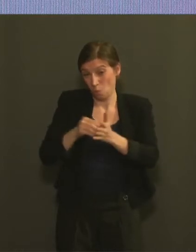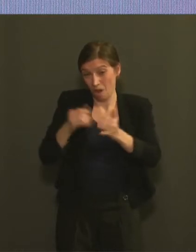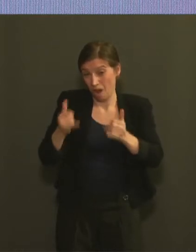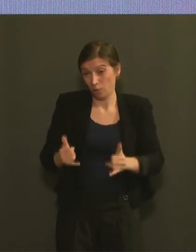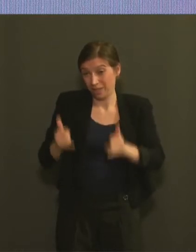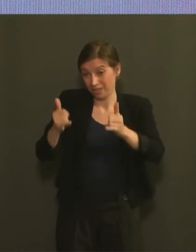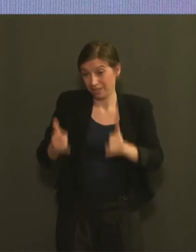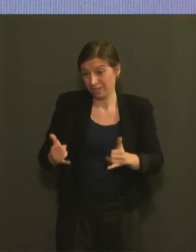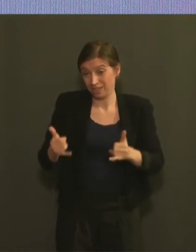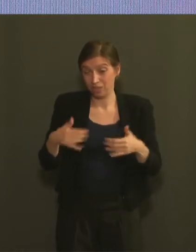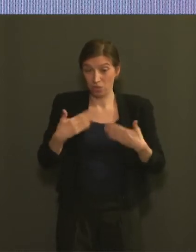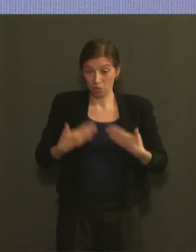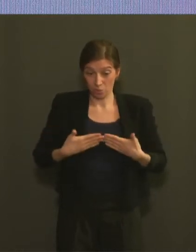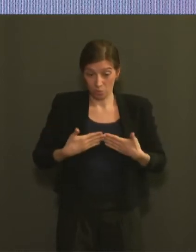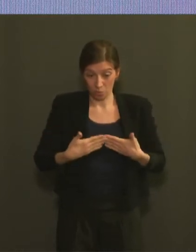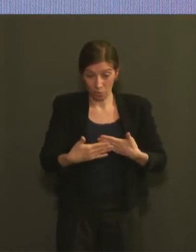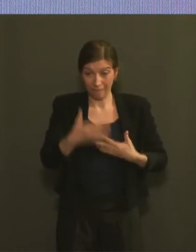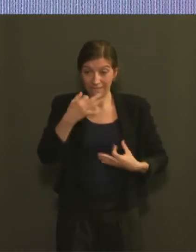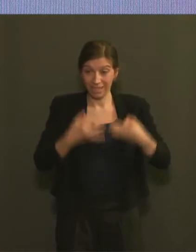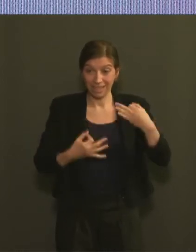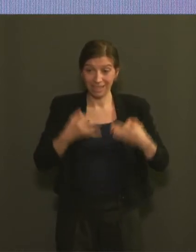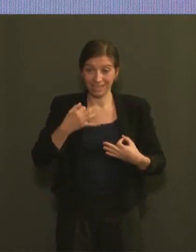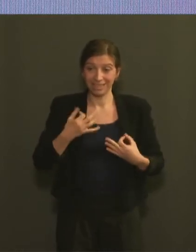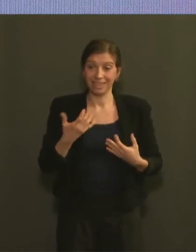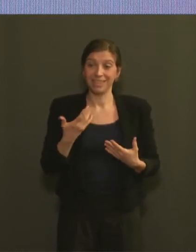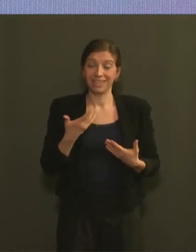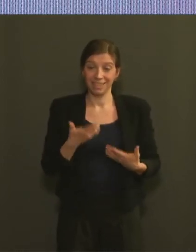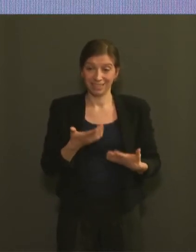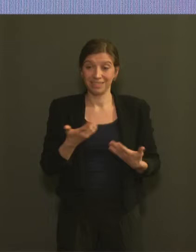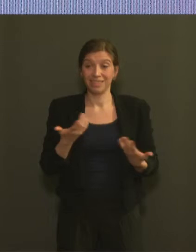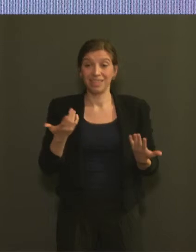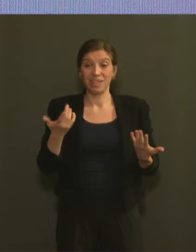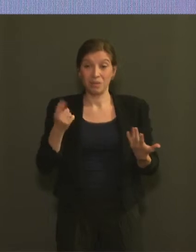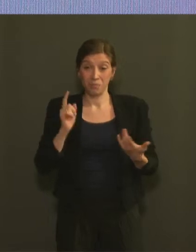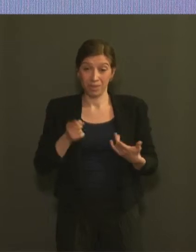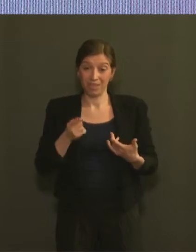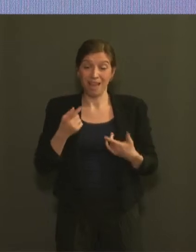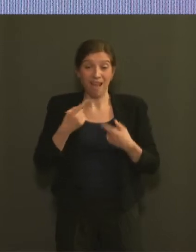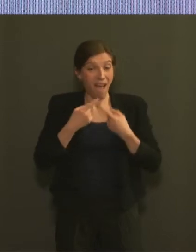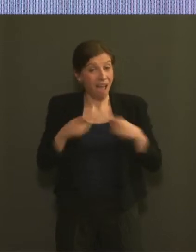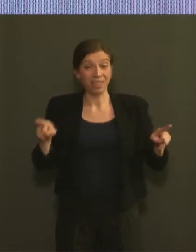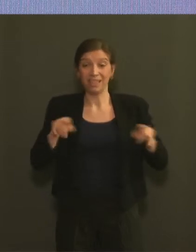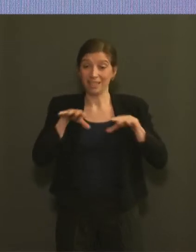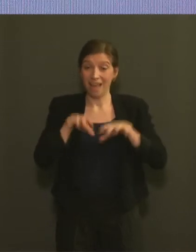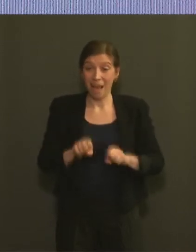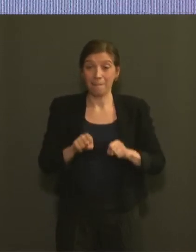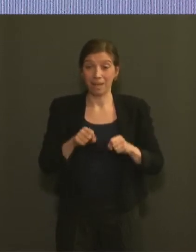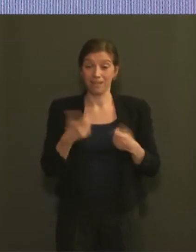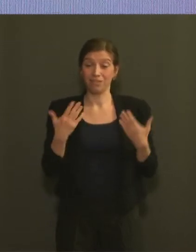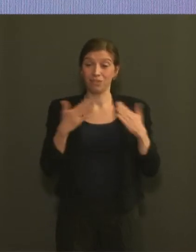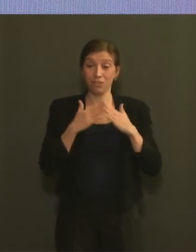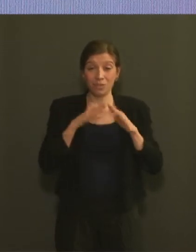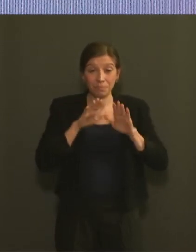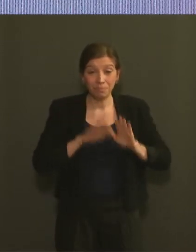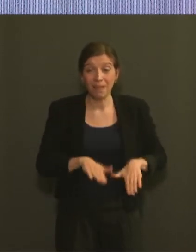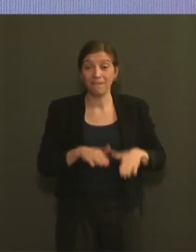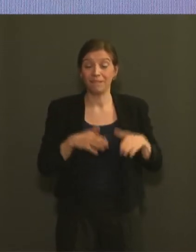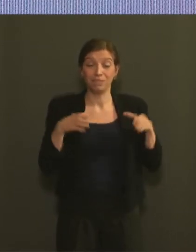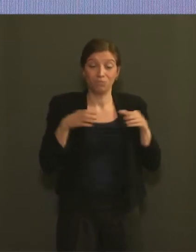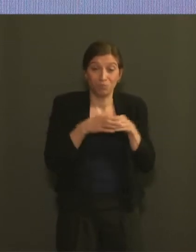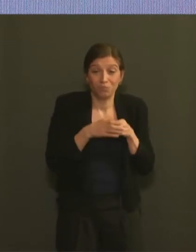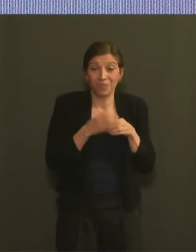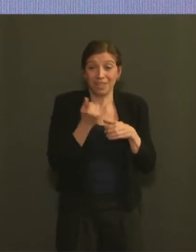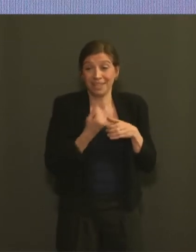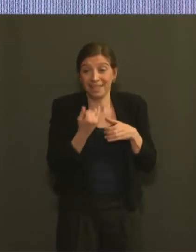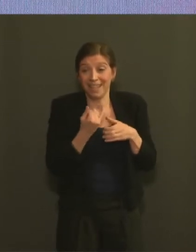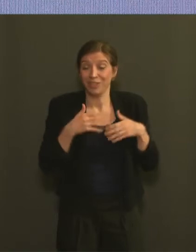et ibériques ticking que celles écrites à sa mère elle met family and friends